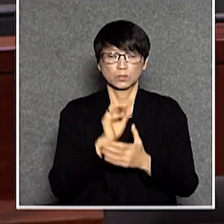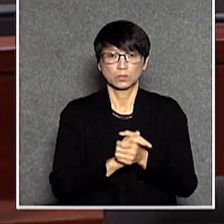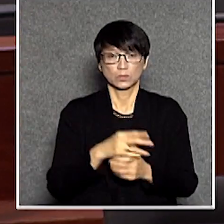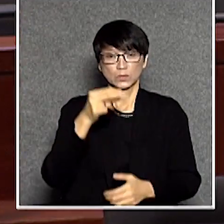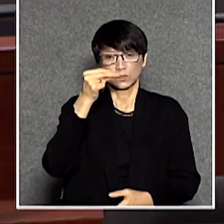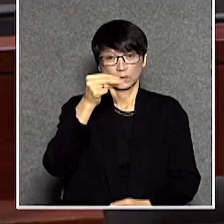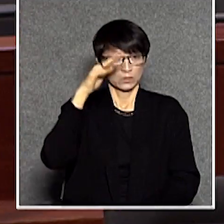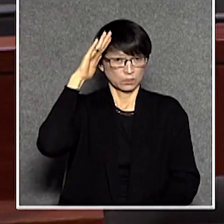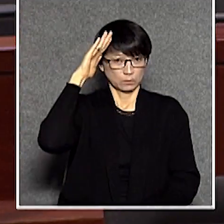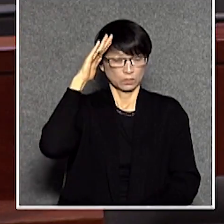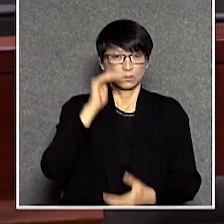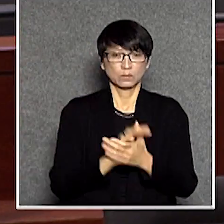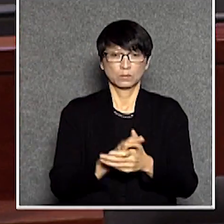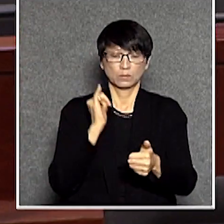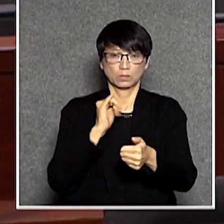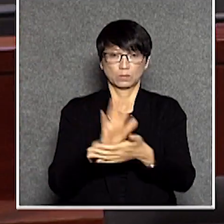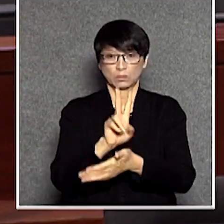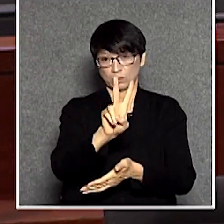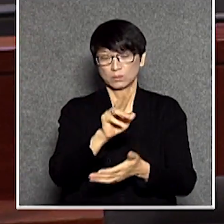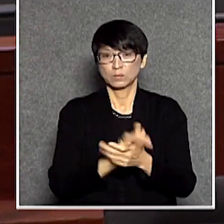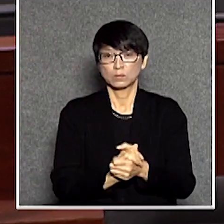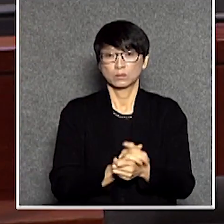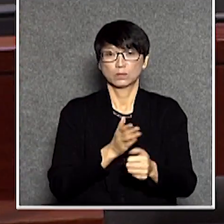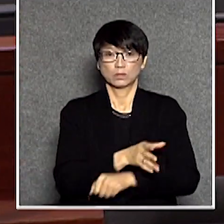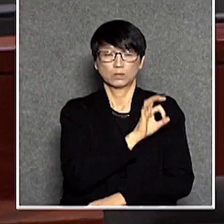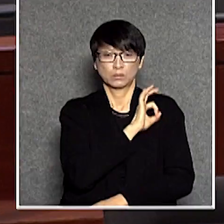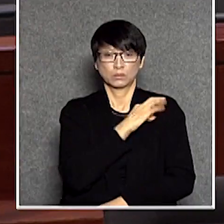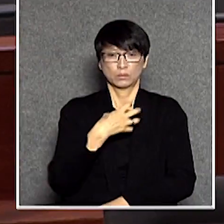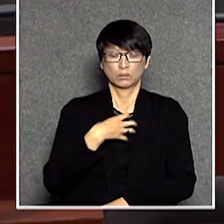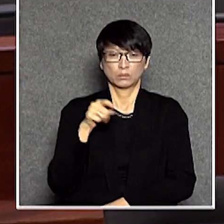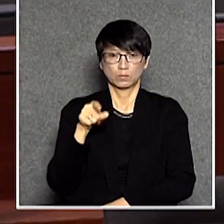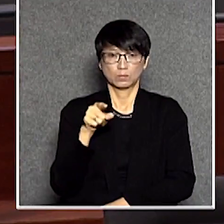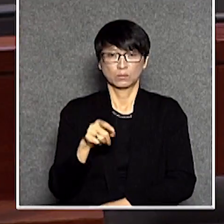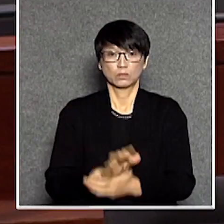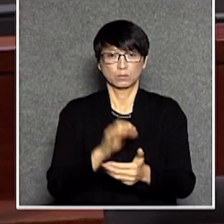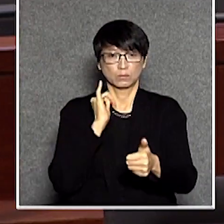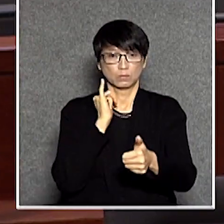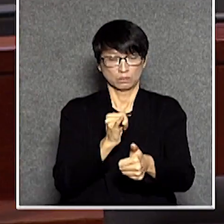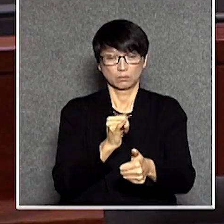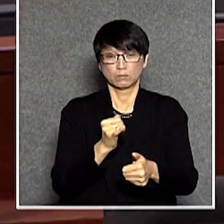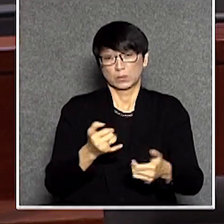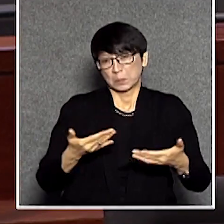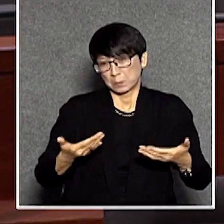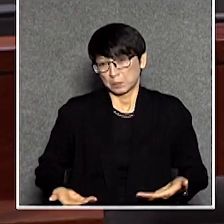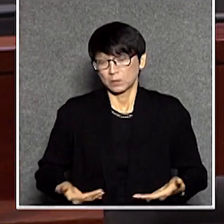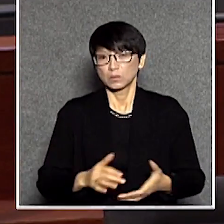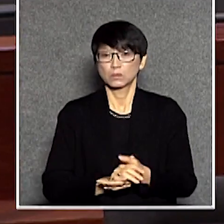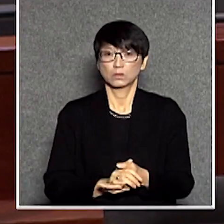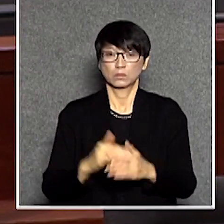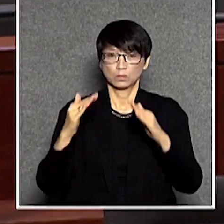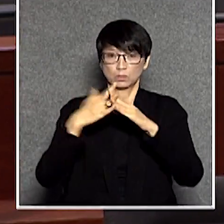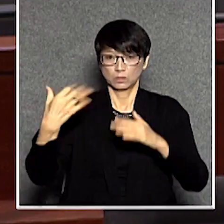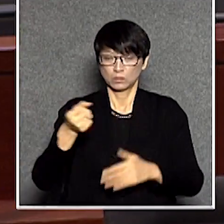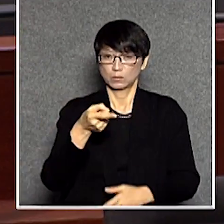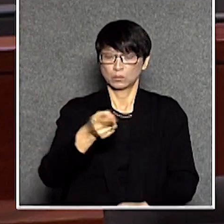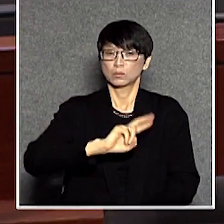警務人員咧被判兩年，咁啊社會普遍咧都認為被判得好重嘅。咁我相信啊，局長你都同